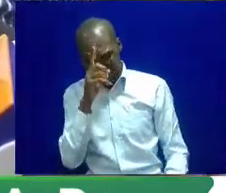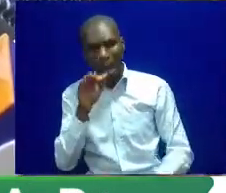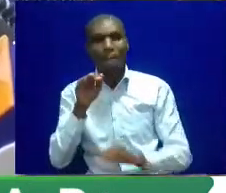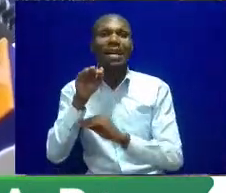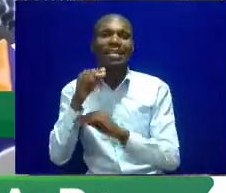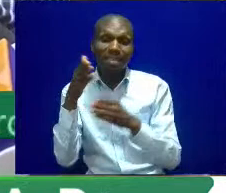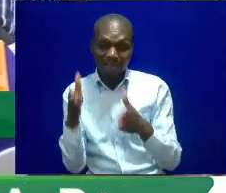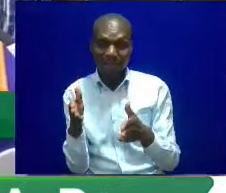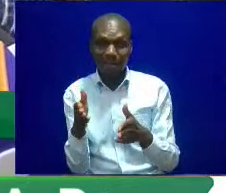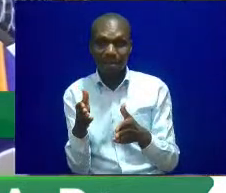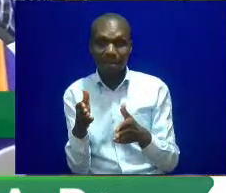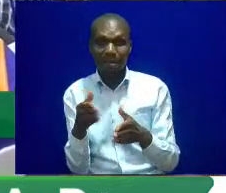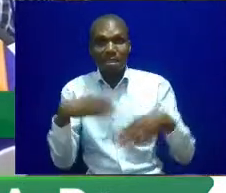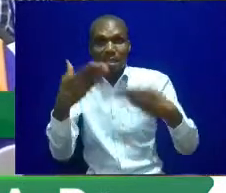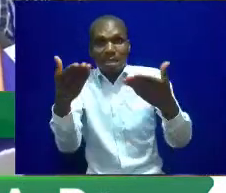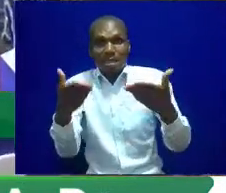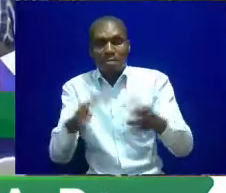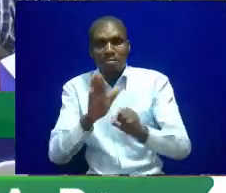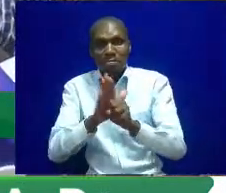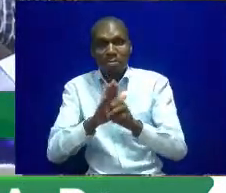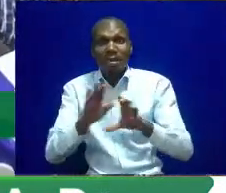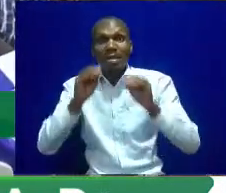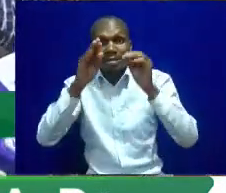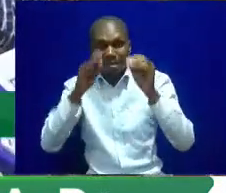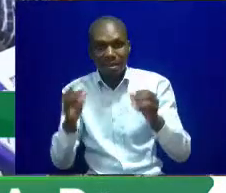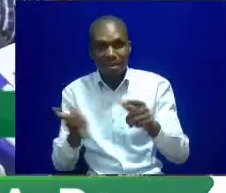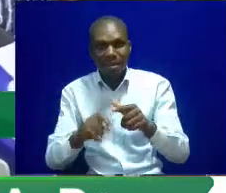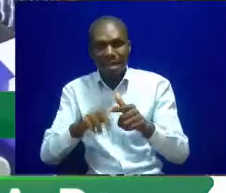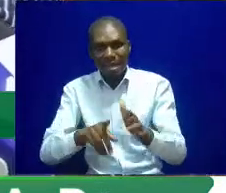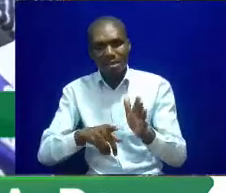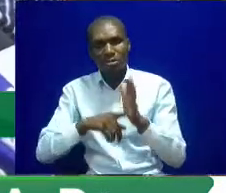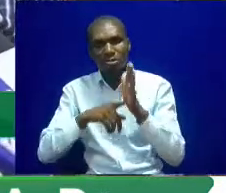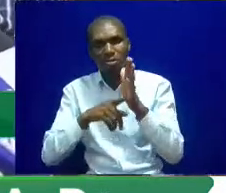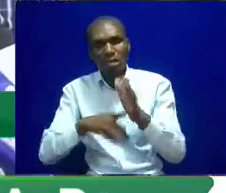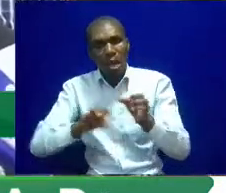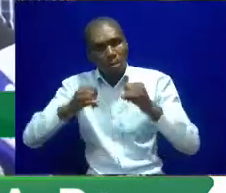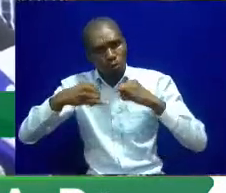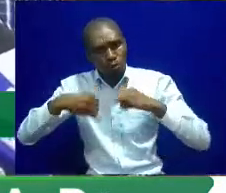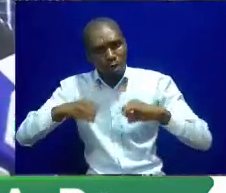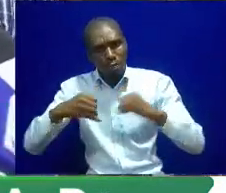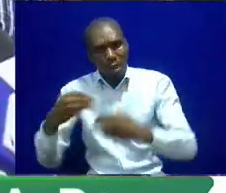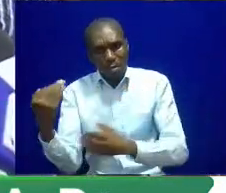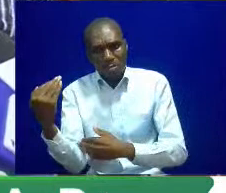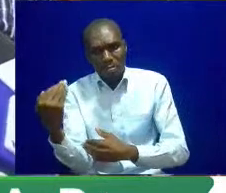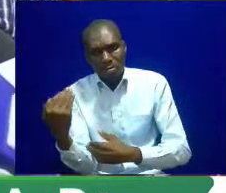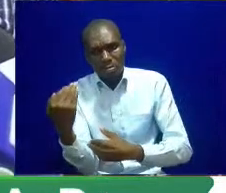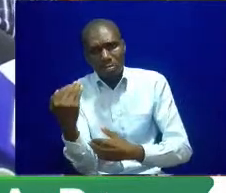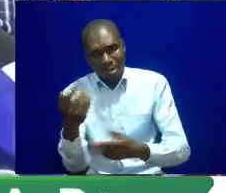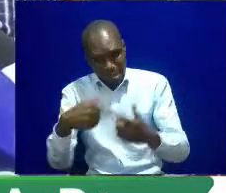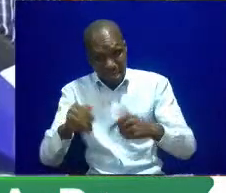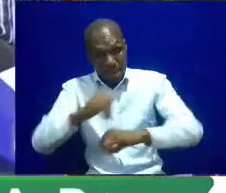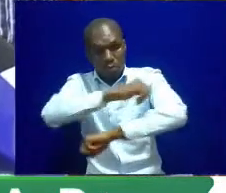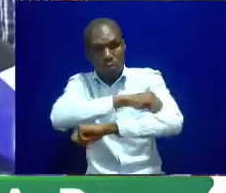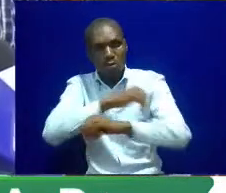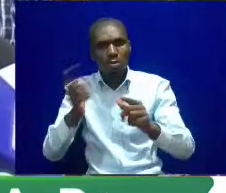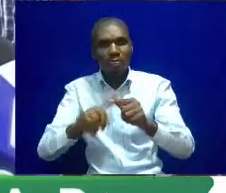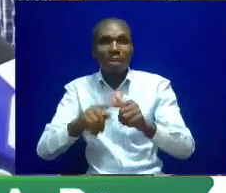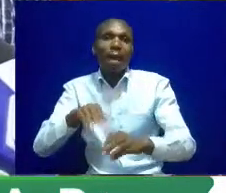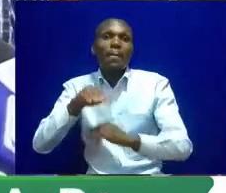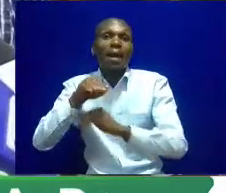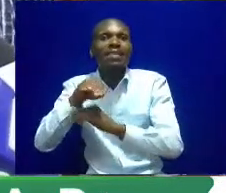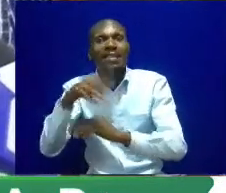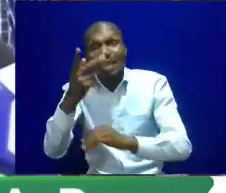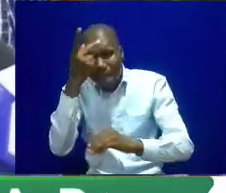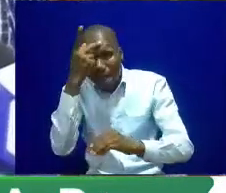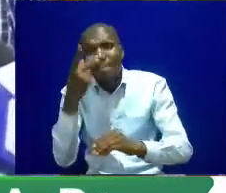inga watu ya barimu egenteke tanga na I'll make sure ngote manda abana wa je school through my effort. Na request ria baiburi